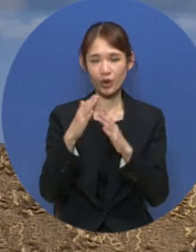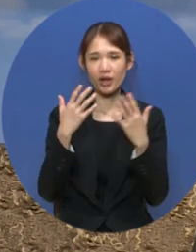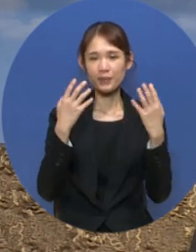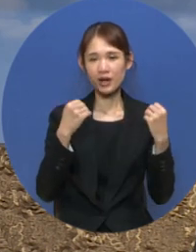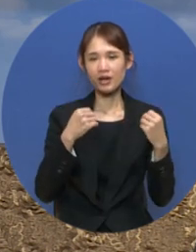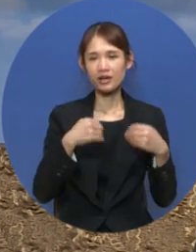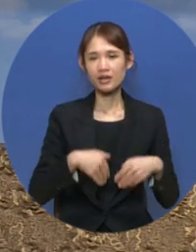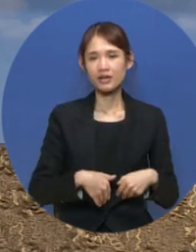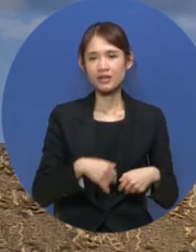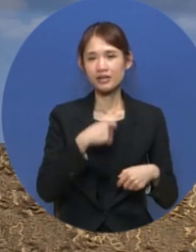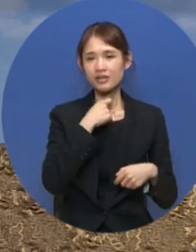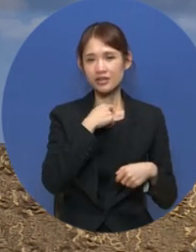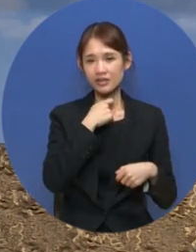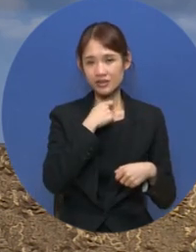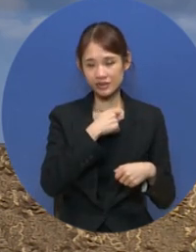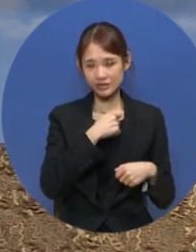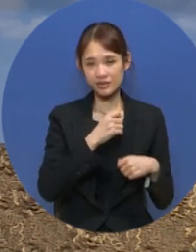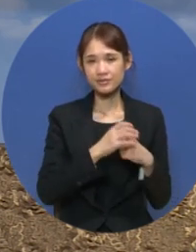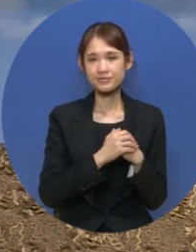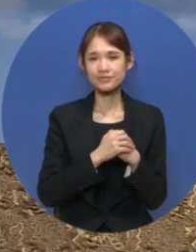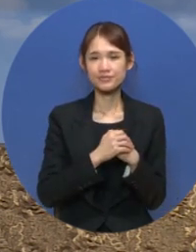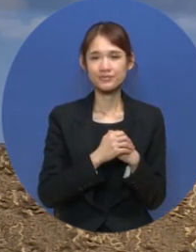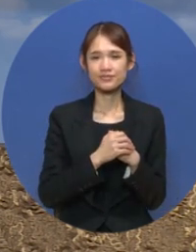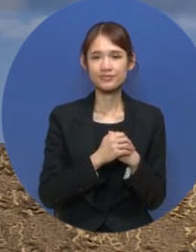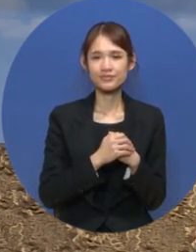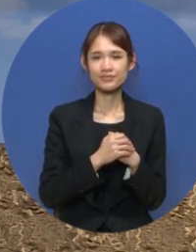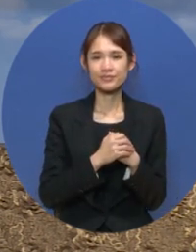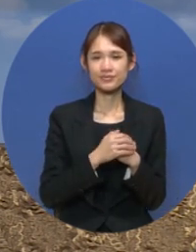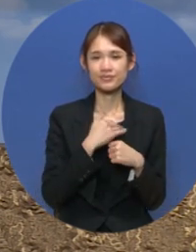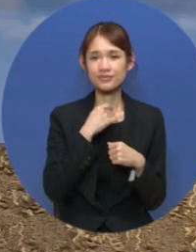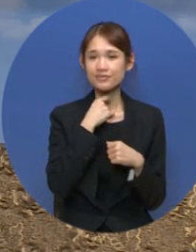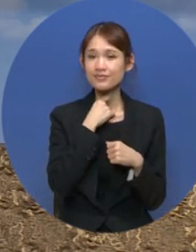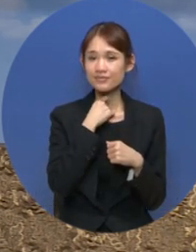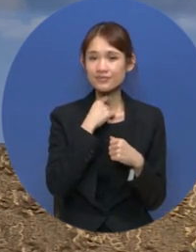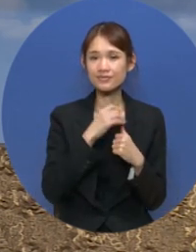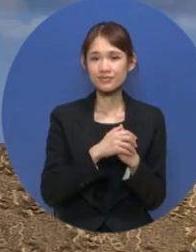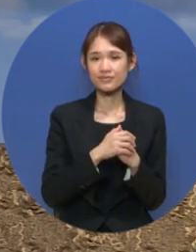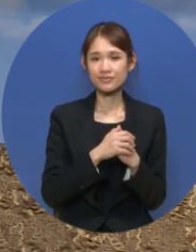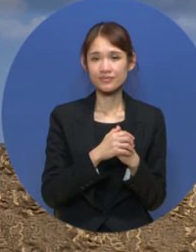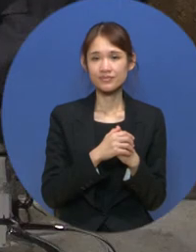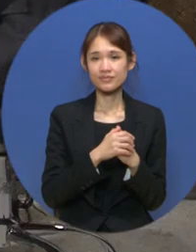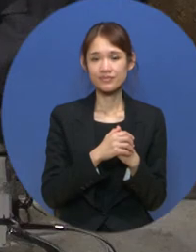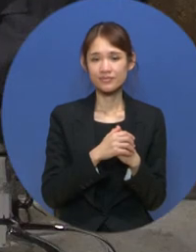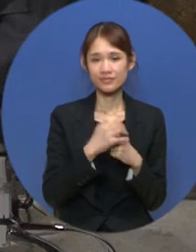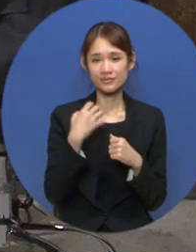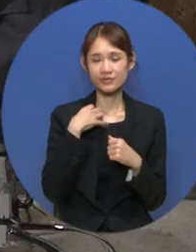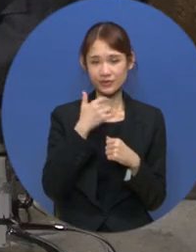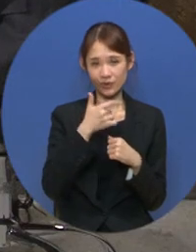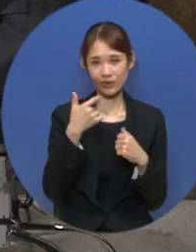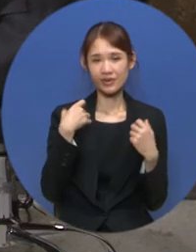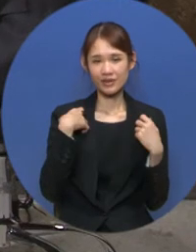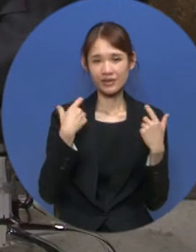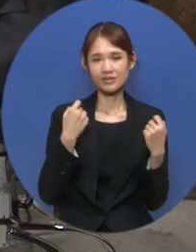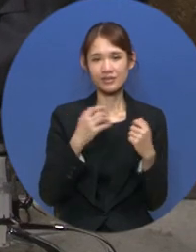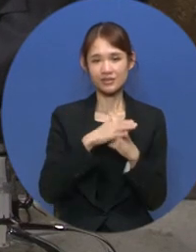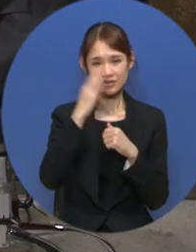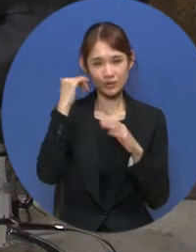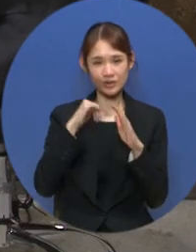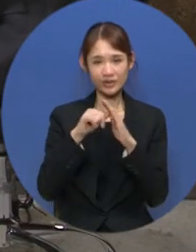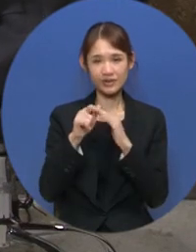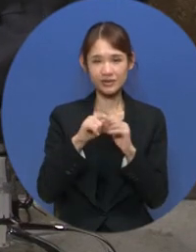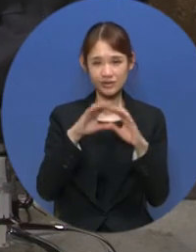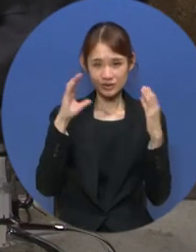좀 사회적으로 좀 많이 변화가 됐으면 좋겠습니다. 아, 저의 네. 바람입니다. 아주, 네, 아주 큰 역할을 해주고 계십니다. 네. 지금 대한민국